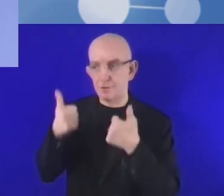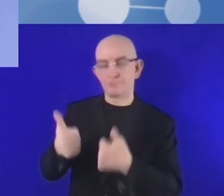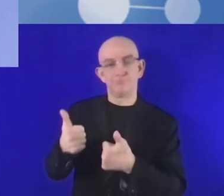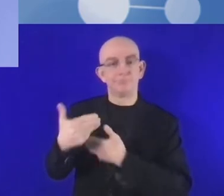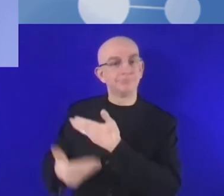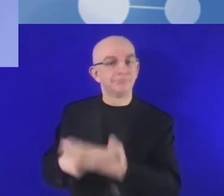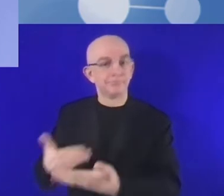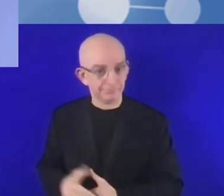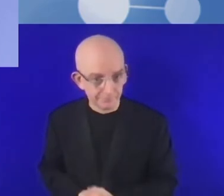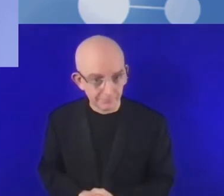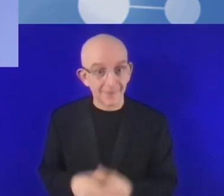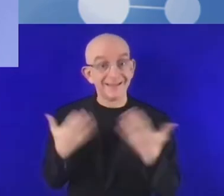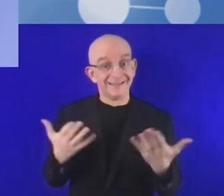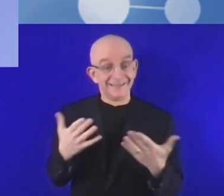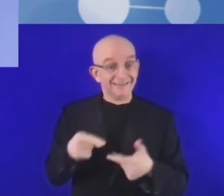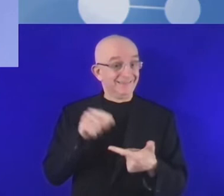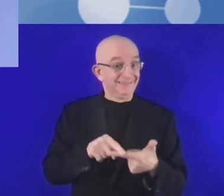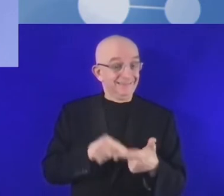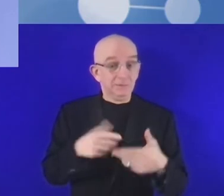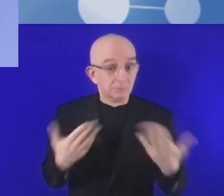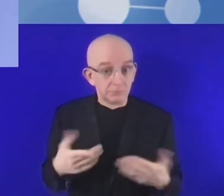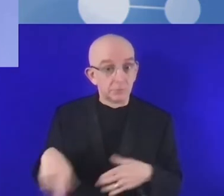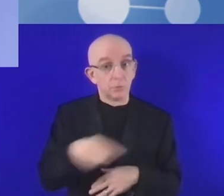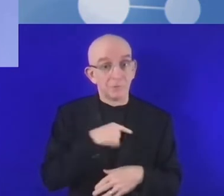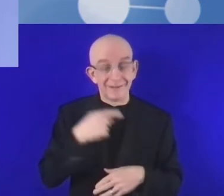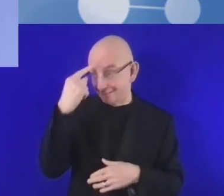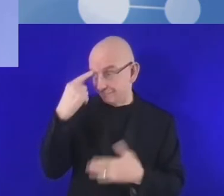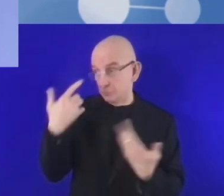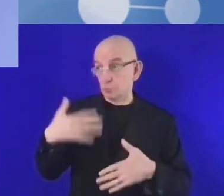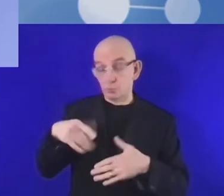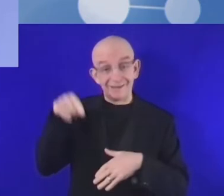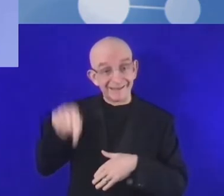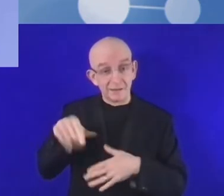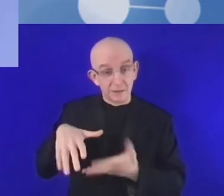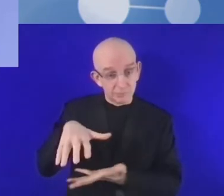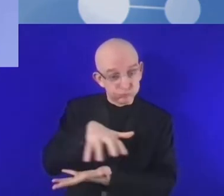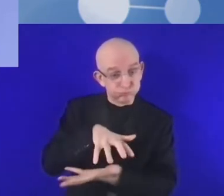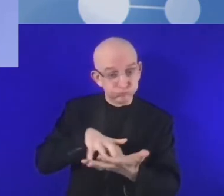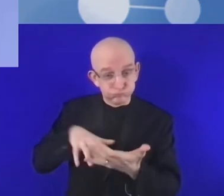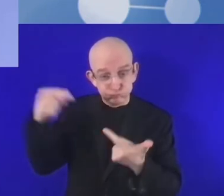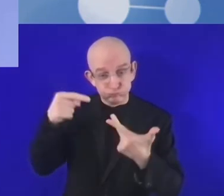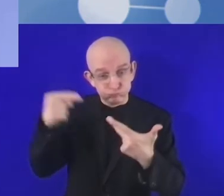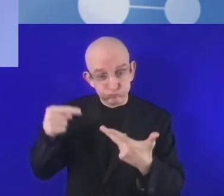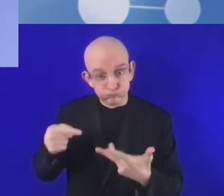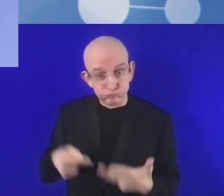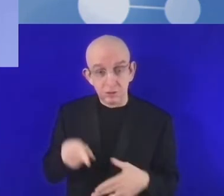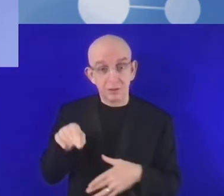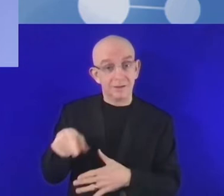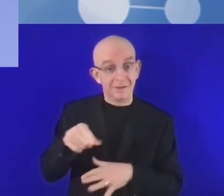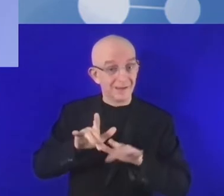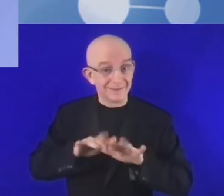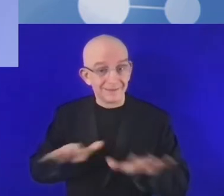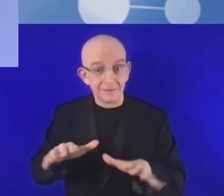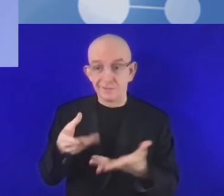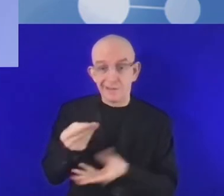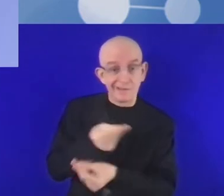投入。我们应该记住的是，我们不能够忽视整个